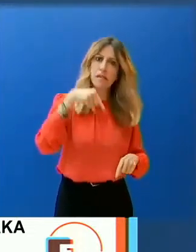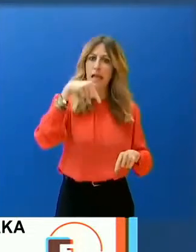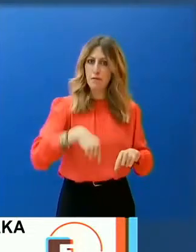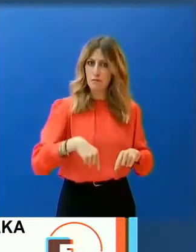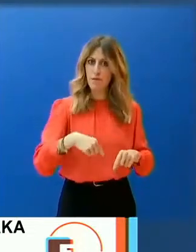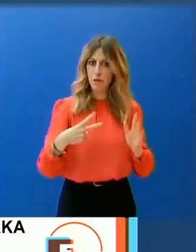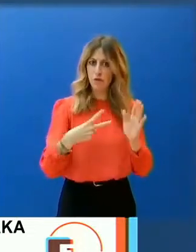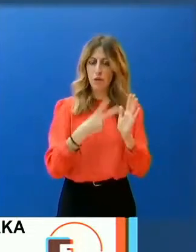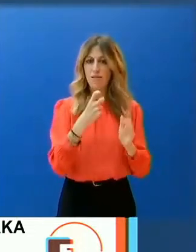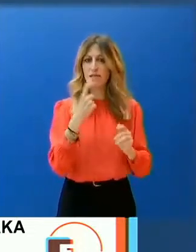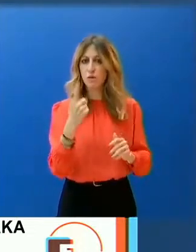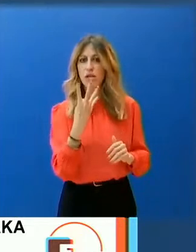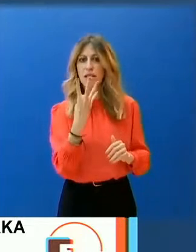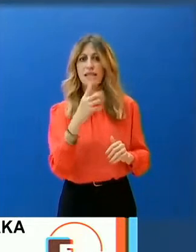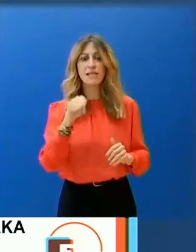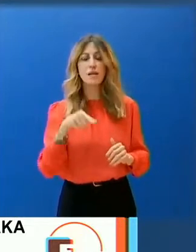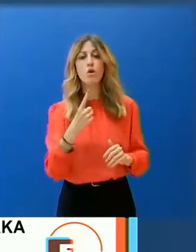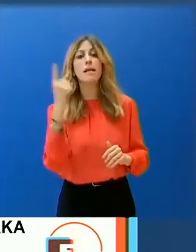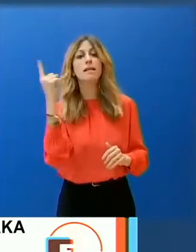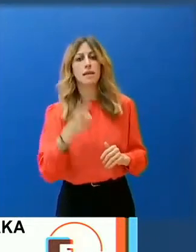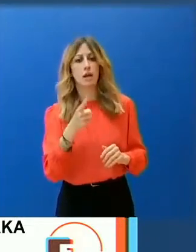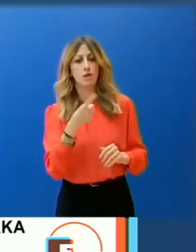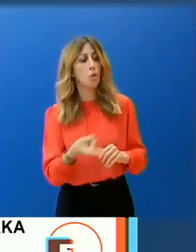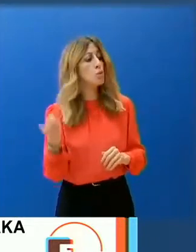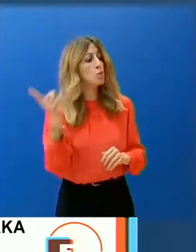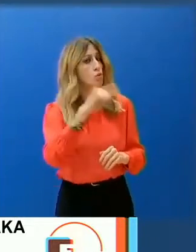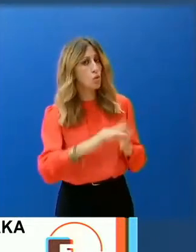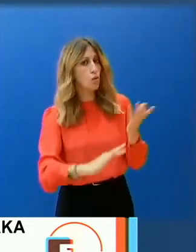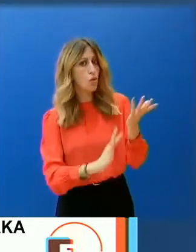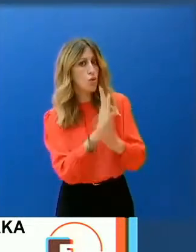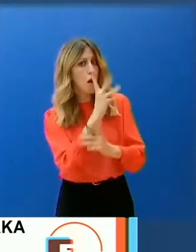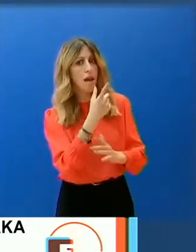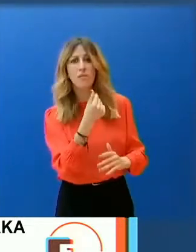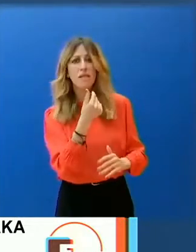το 2021 και 6% το 2022.